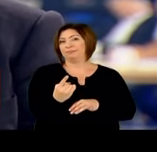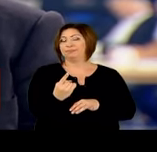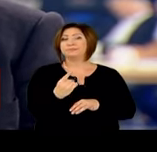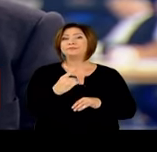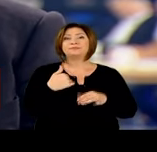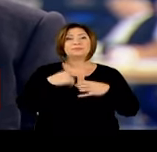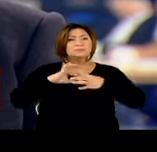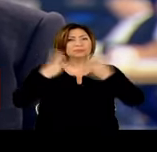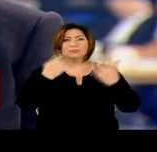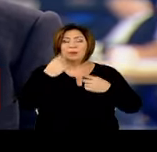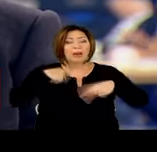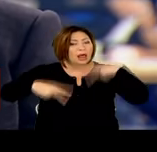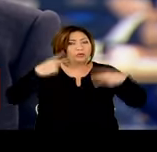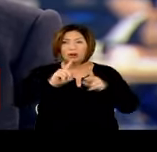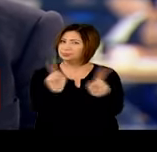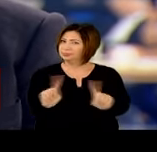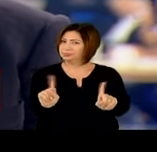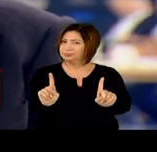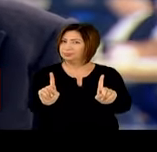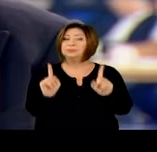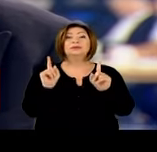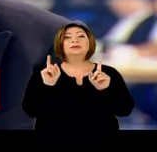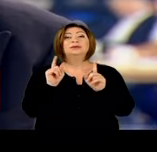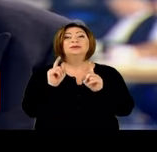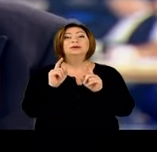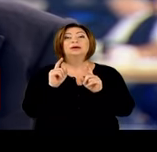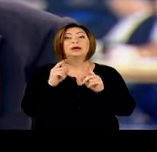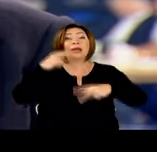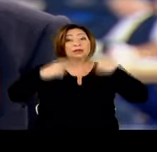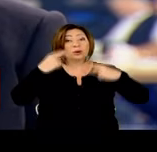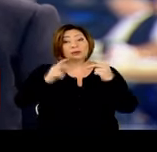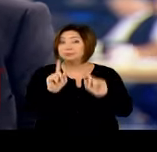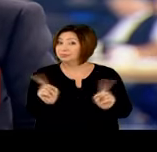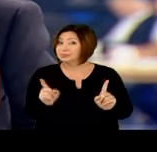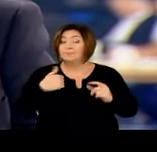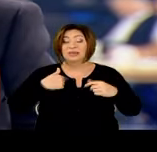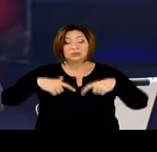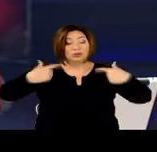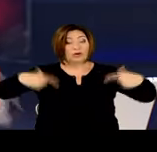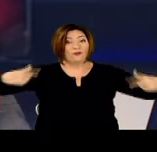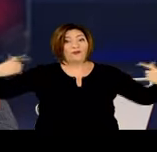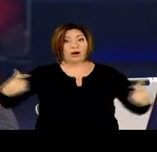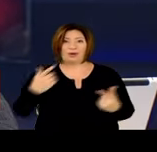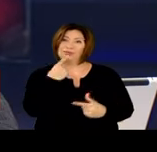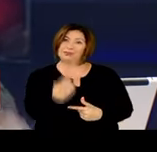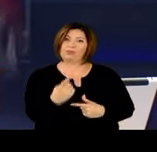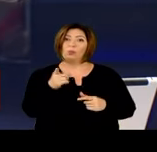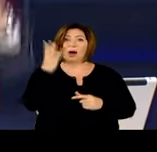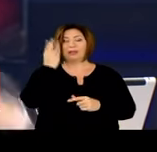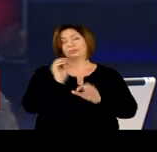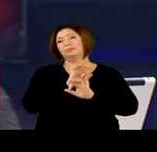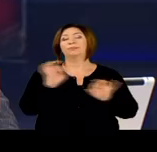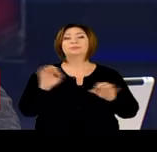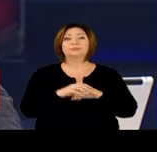ben niye dedim, ben lokanta değilim. Sofrasınız. Efendim, restoran değilim, ben sofrayım. Sofra çok anlamlı bu açıdan.